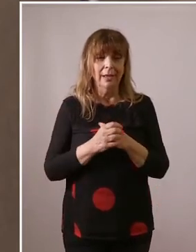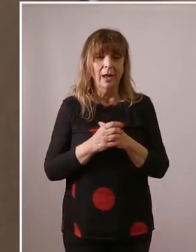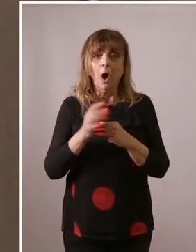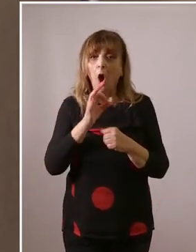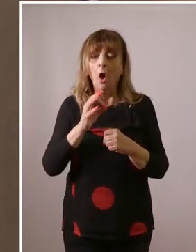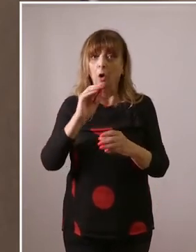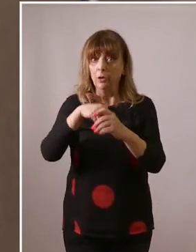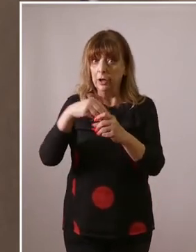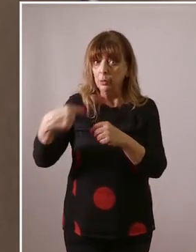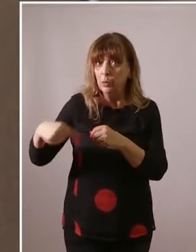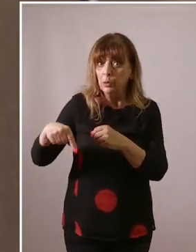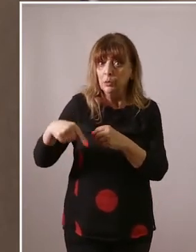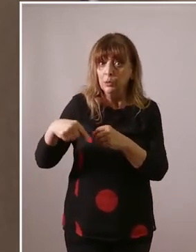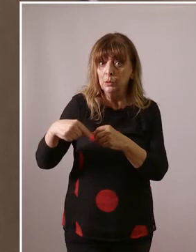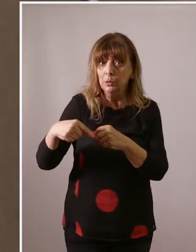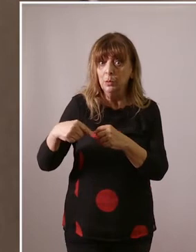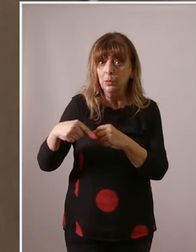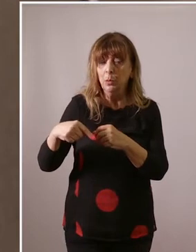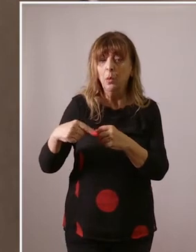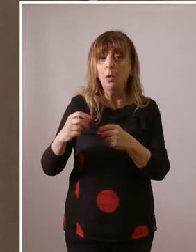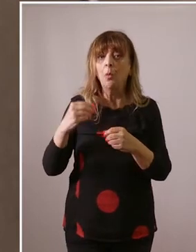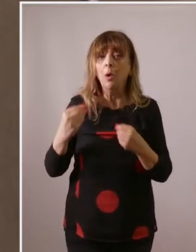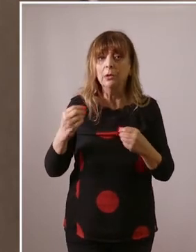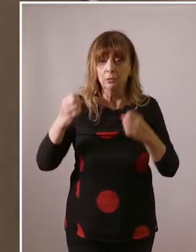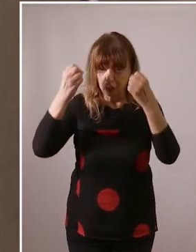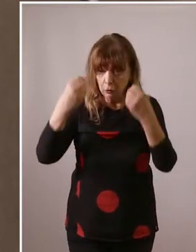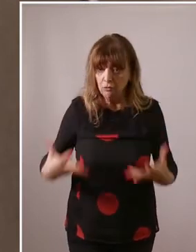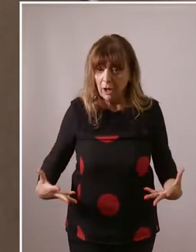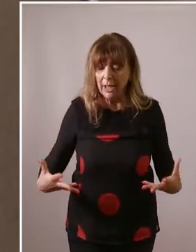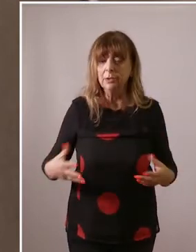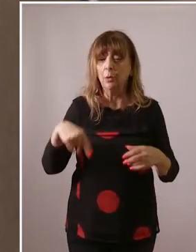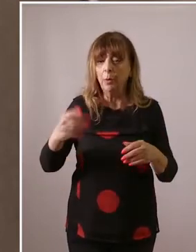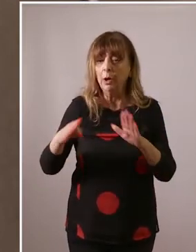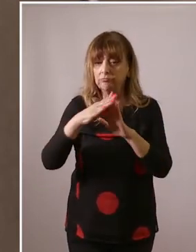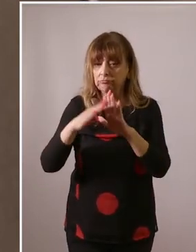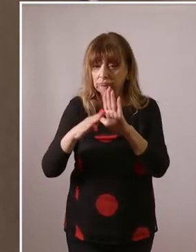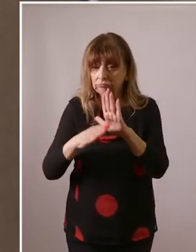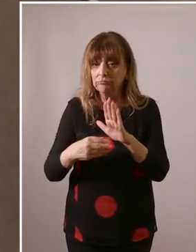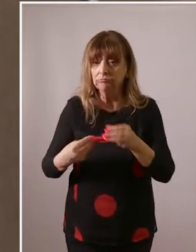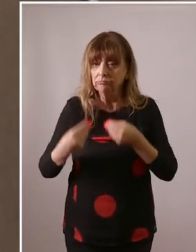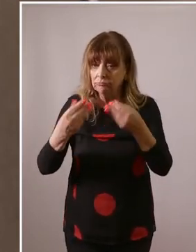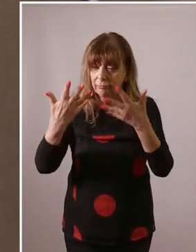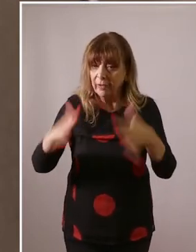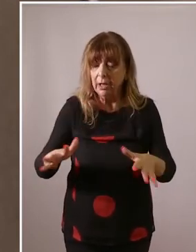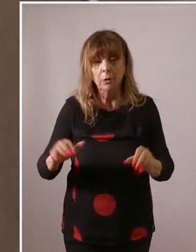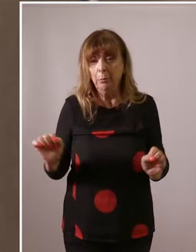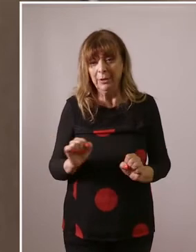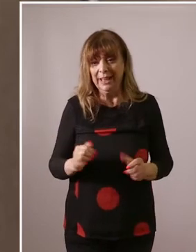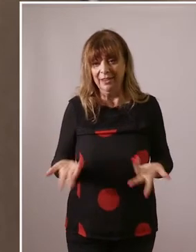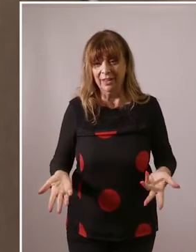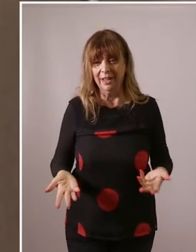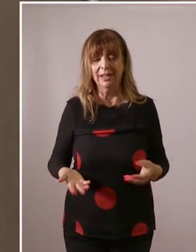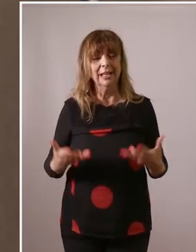contenuto anche nelle loro manifestazioni normative ma canto all'acquisizione